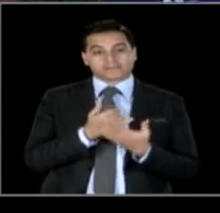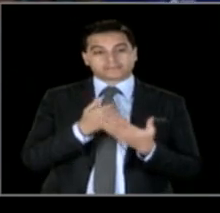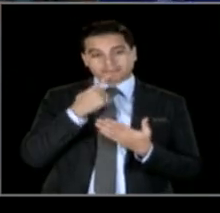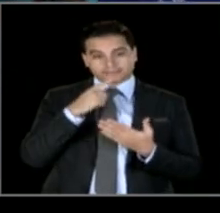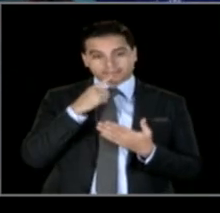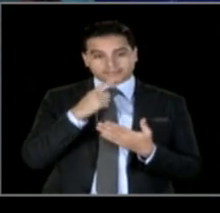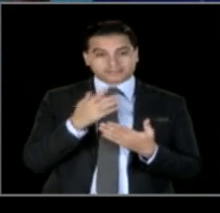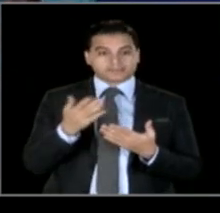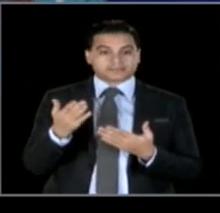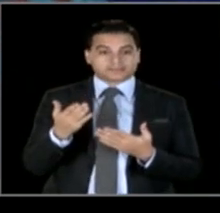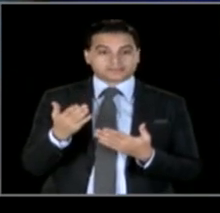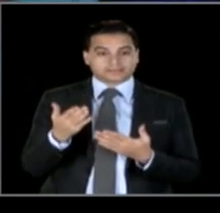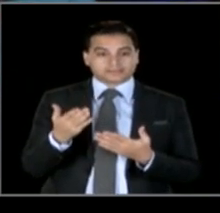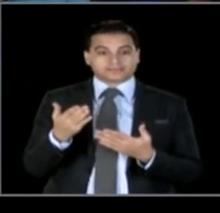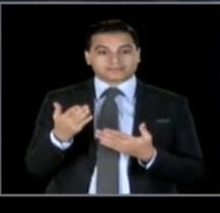النصر.